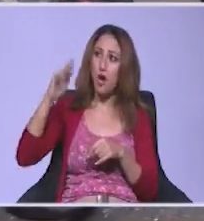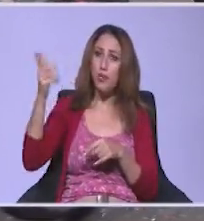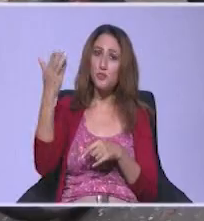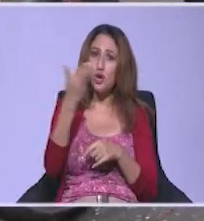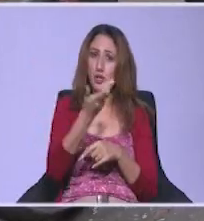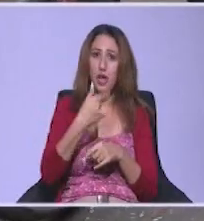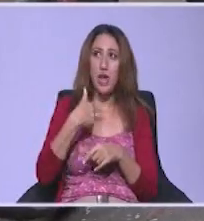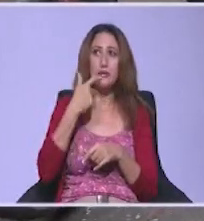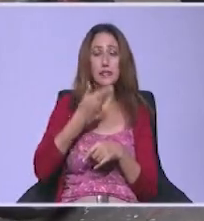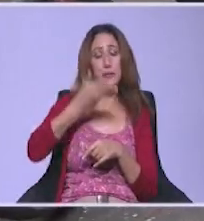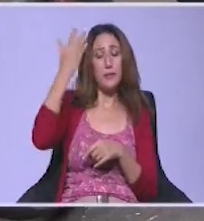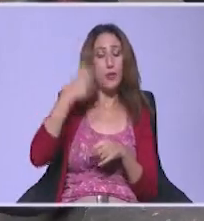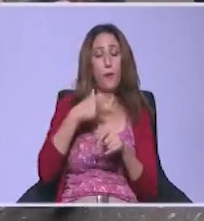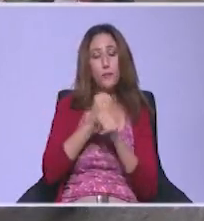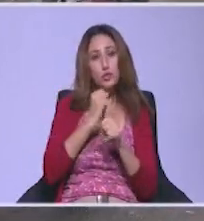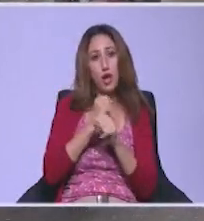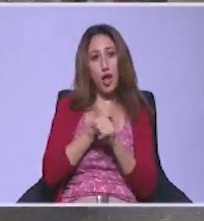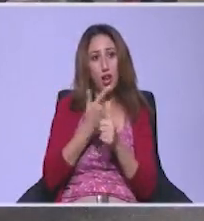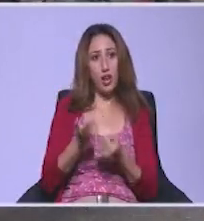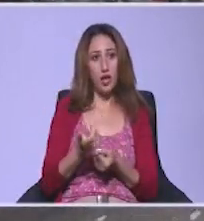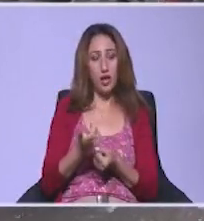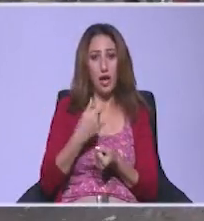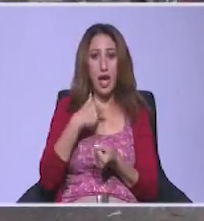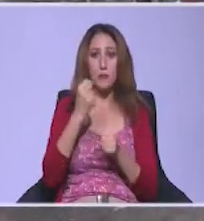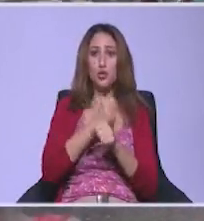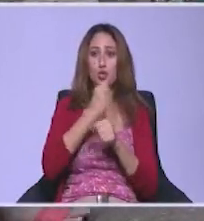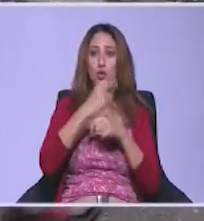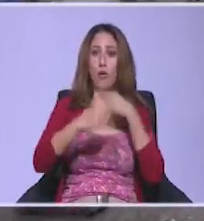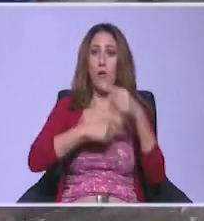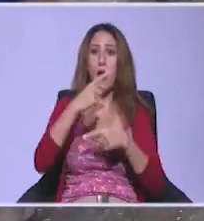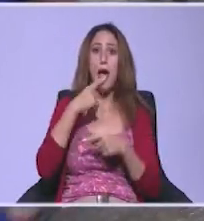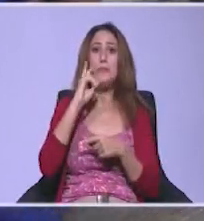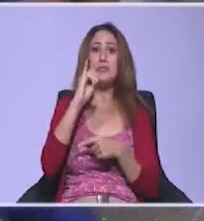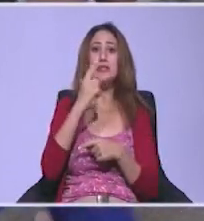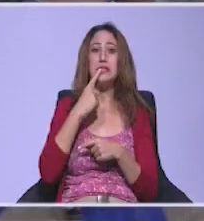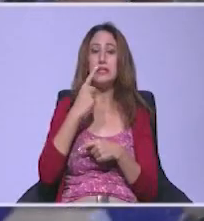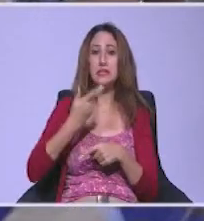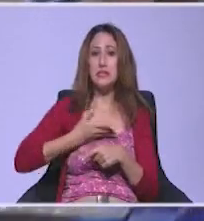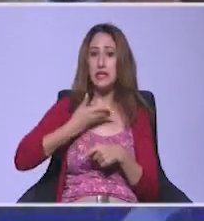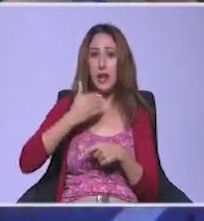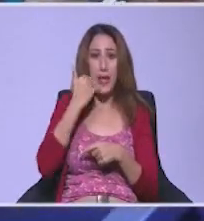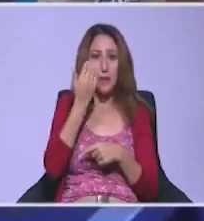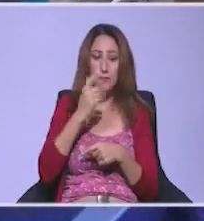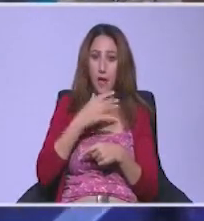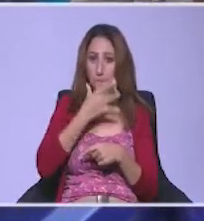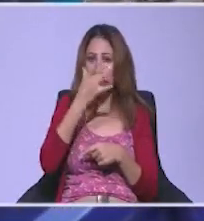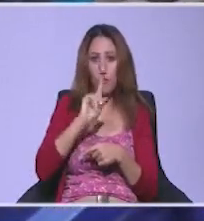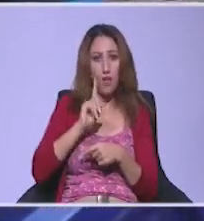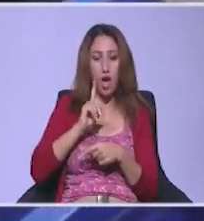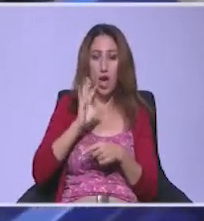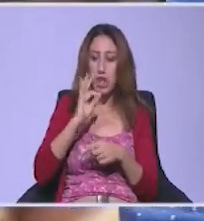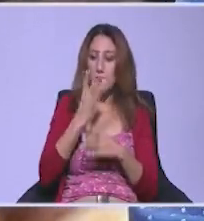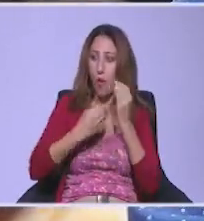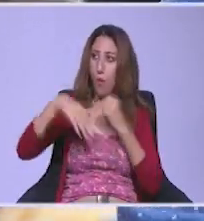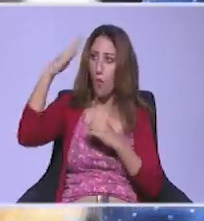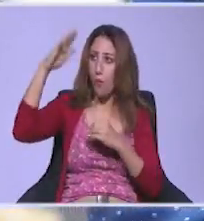وبحب أشتغل. أنا قاعدة بقالي 10 سنين، أنا لحد 50 سنة كنت بمسح بلاط، فده مش عيب عشان أطلع عيالي صح. انت